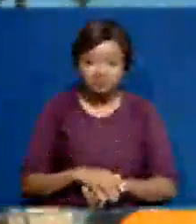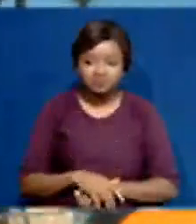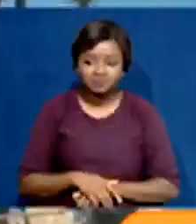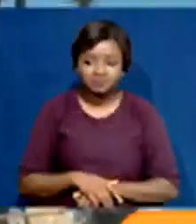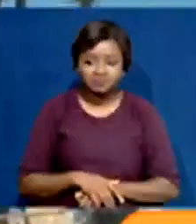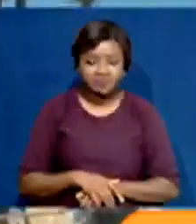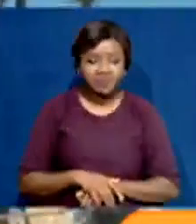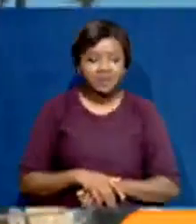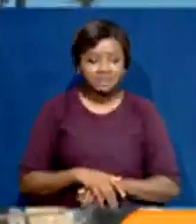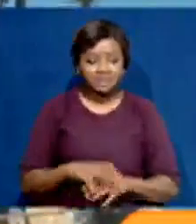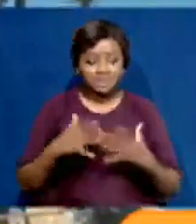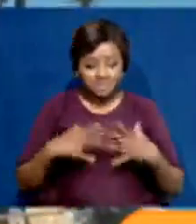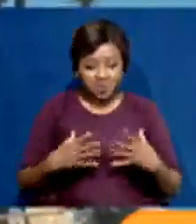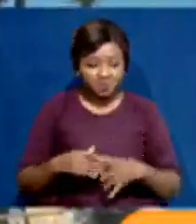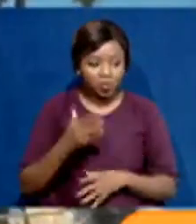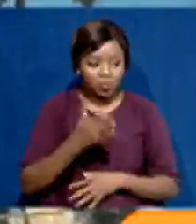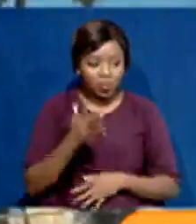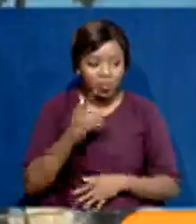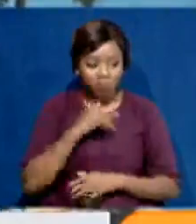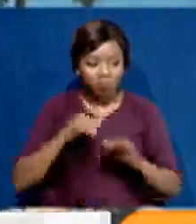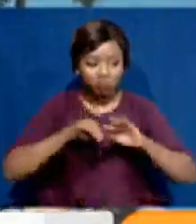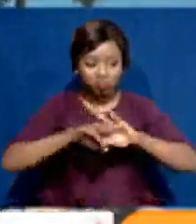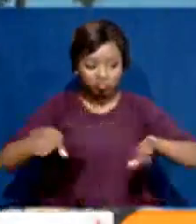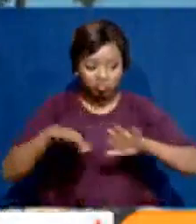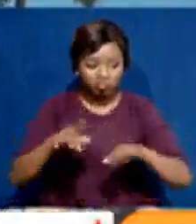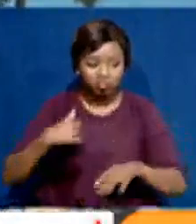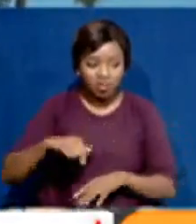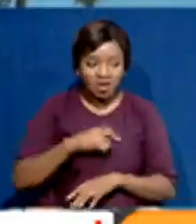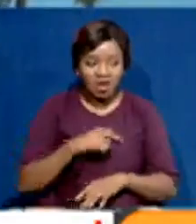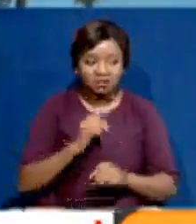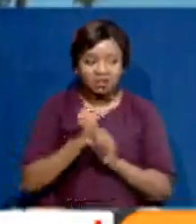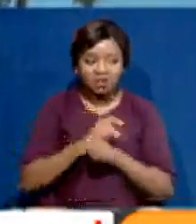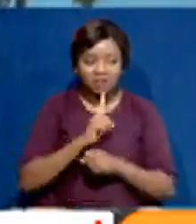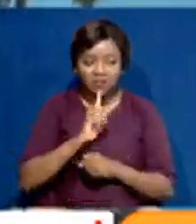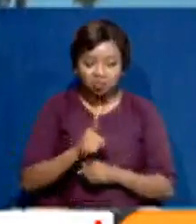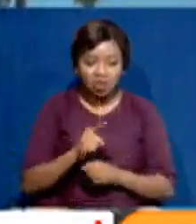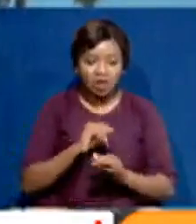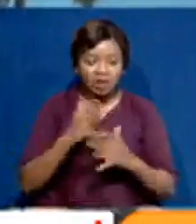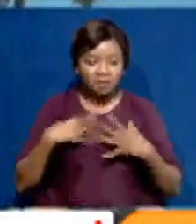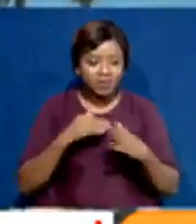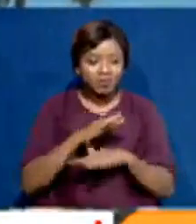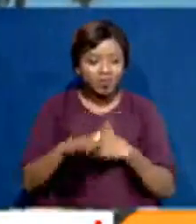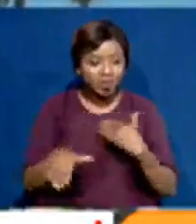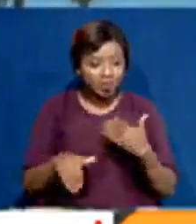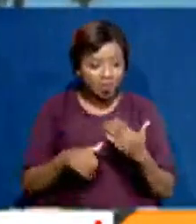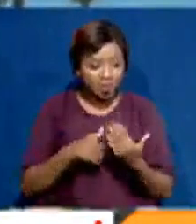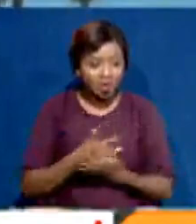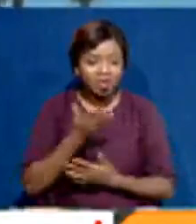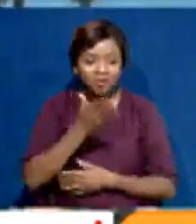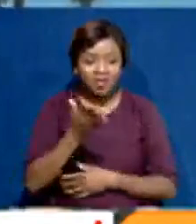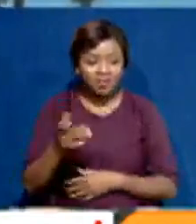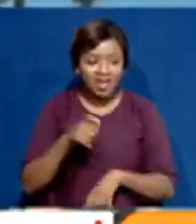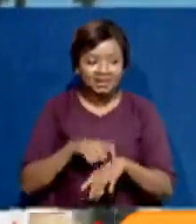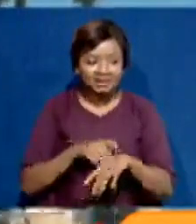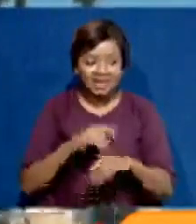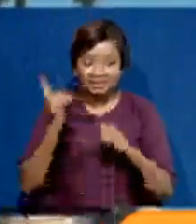ambao wanaogelea. Kwa hivyo kutakuwa tunahakikisha kwamba watu wote ambao wako katika fuo zetu za bahari ifikapo saa